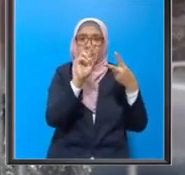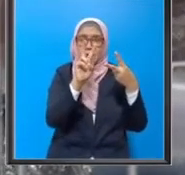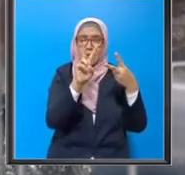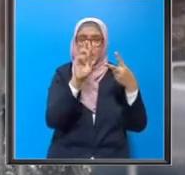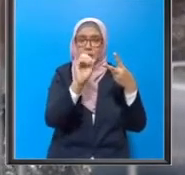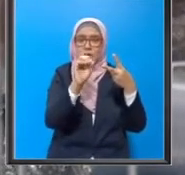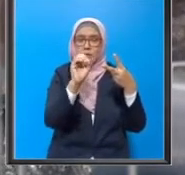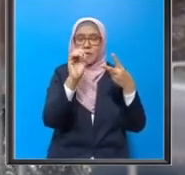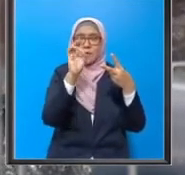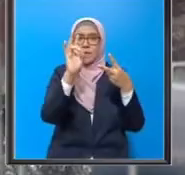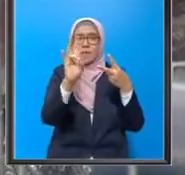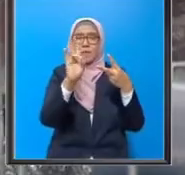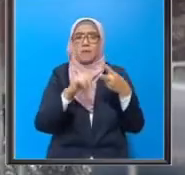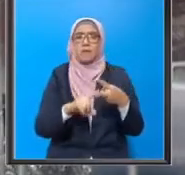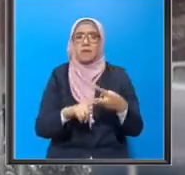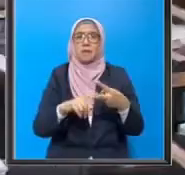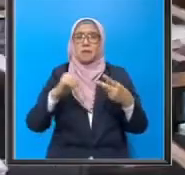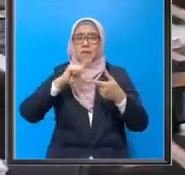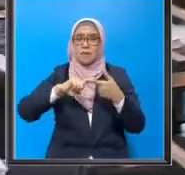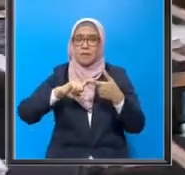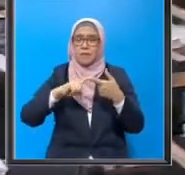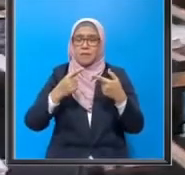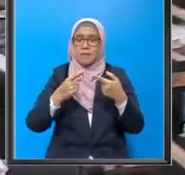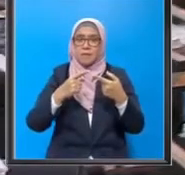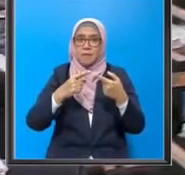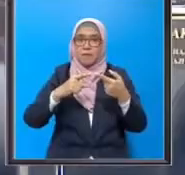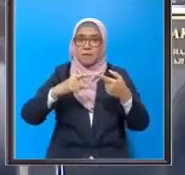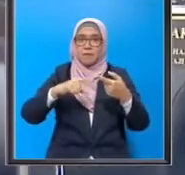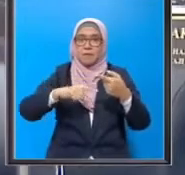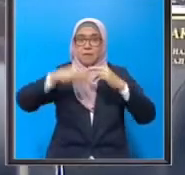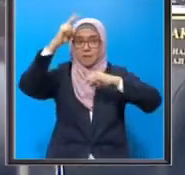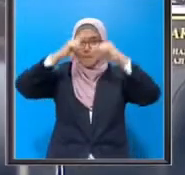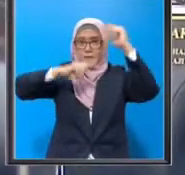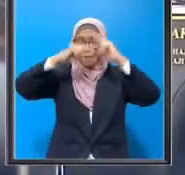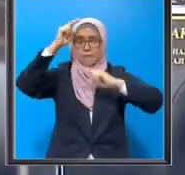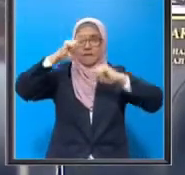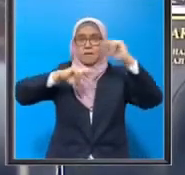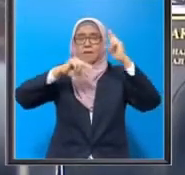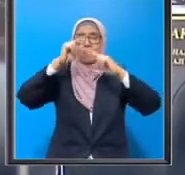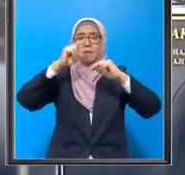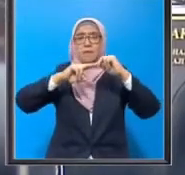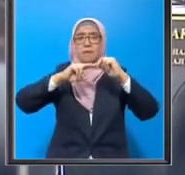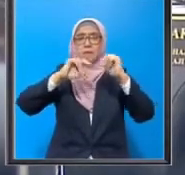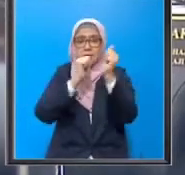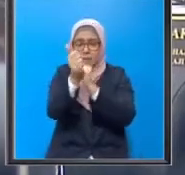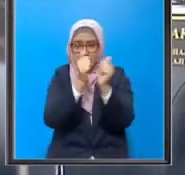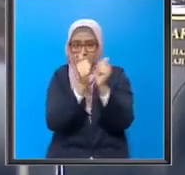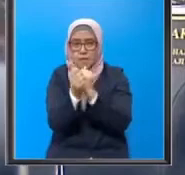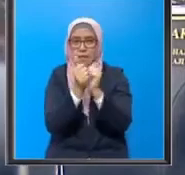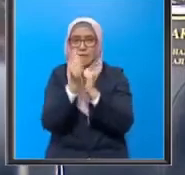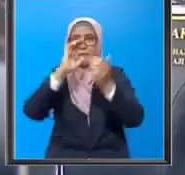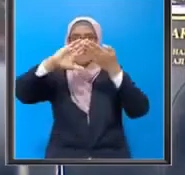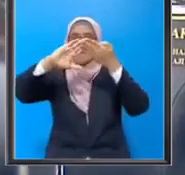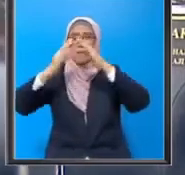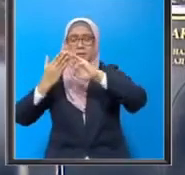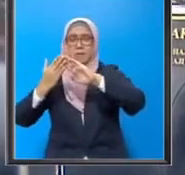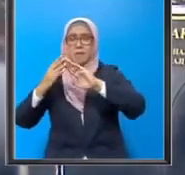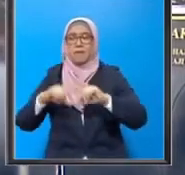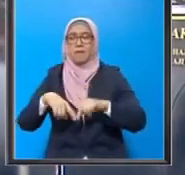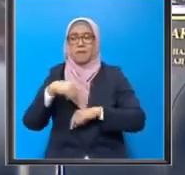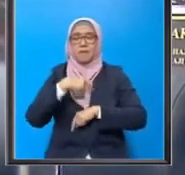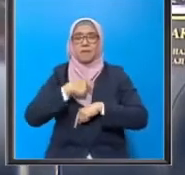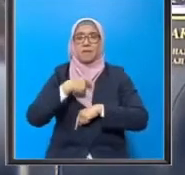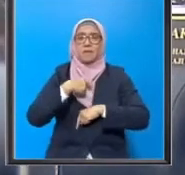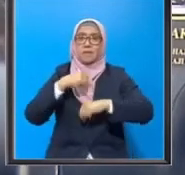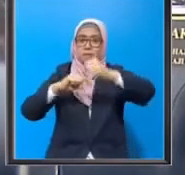2007 Kompleks sukan community facial tissue kan di Kelantan khususnya masih berada pada tahap yang kurang